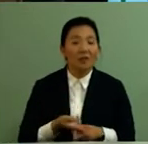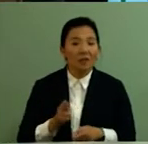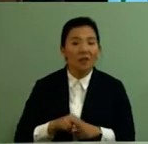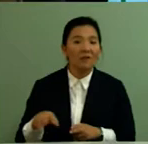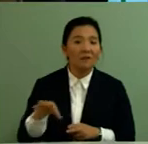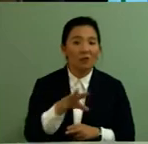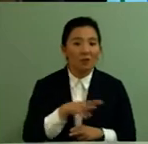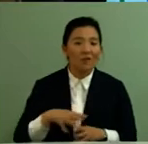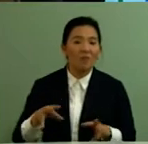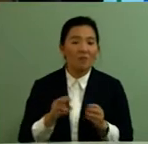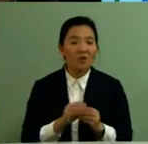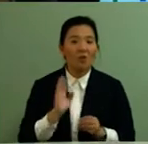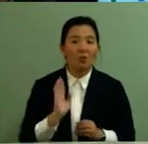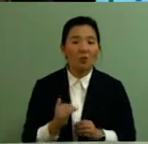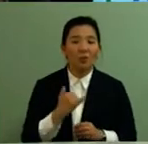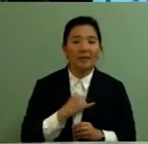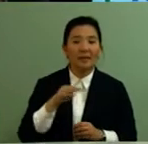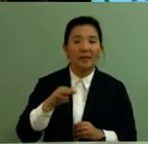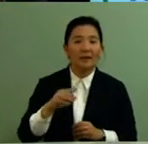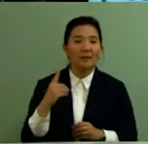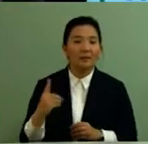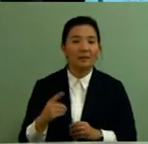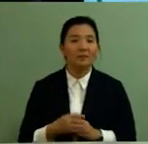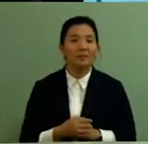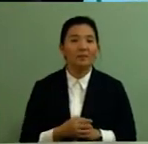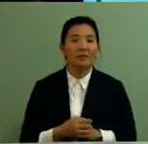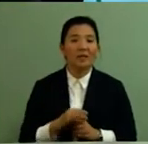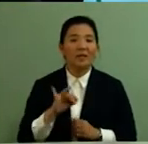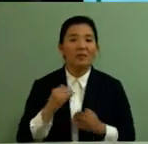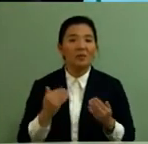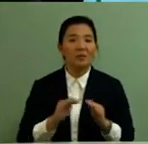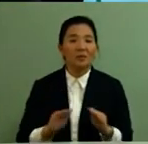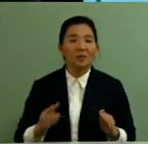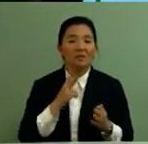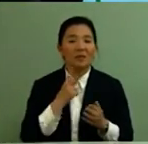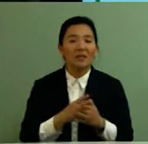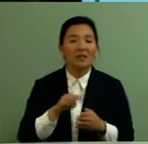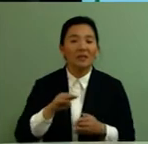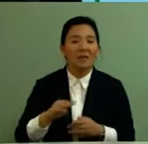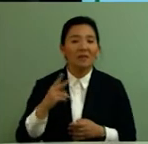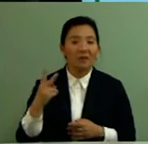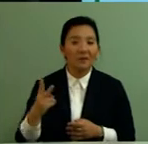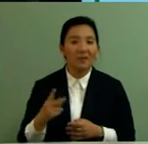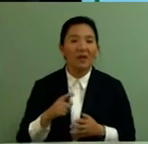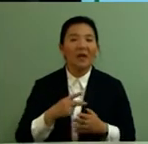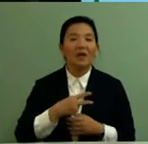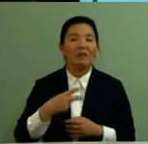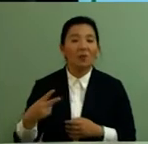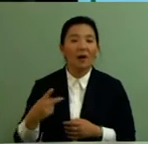все вместе у нас будет t1. И теперь, ребята, смотрите, t2